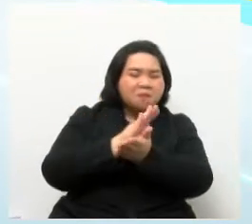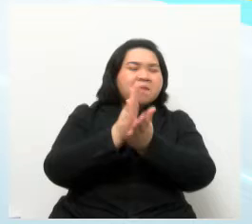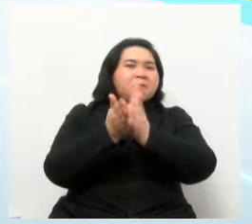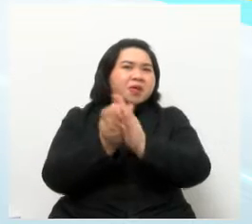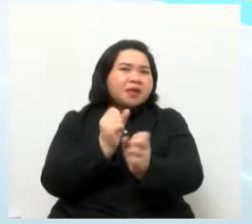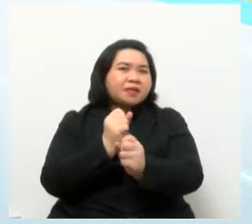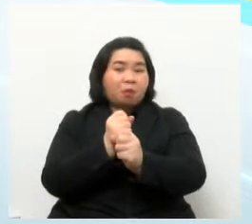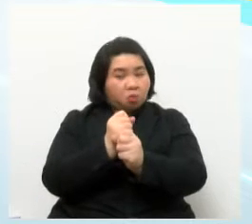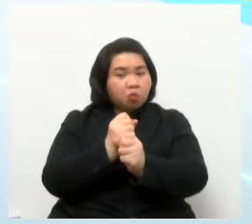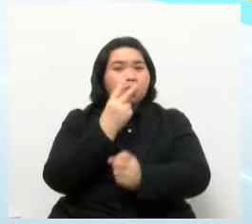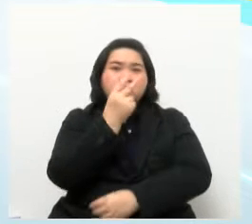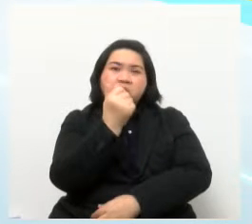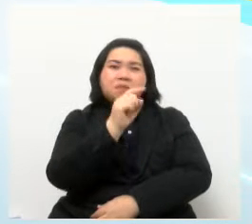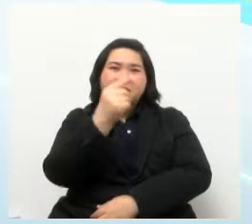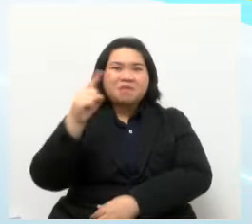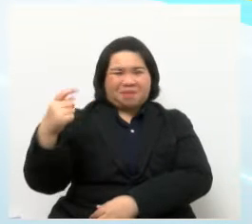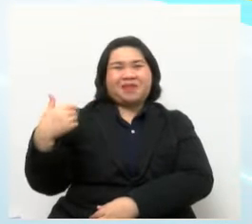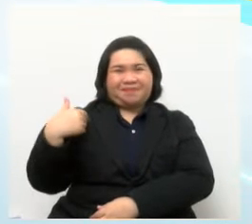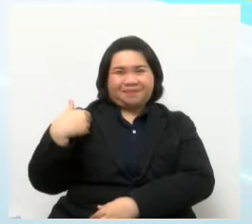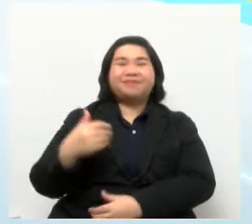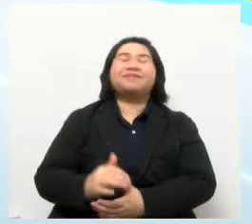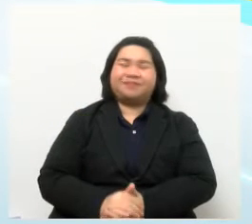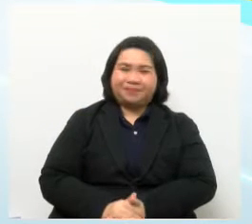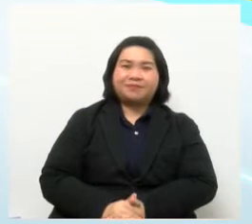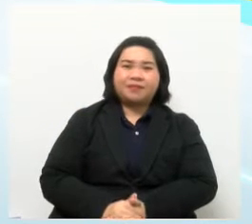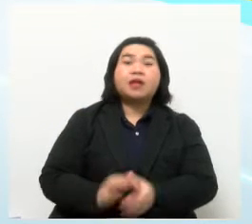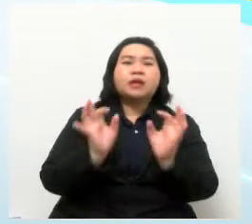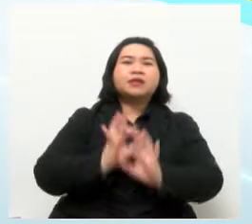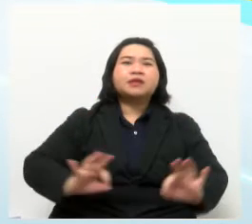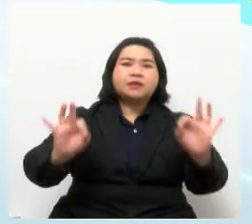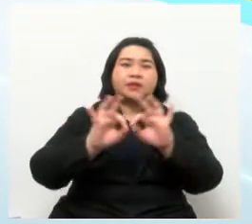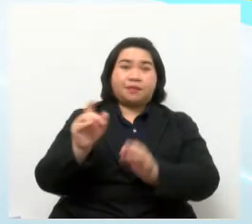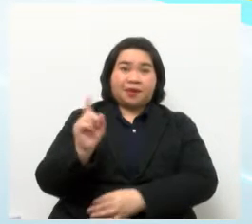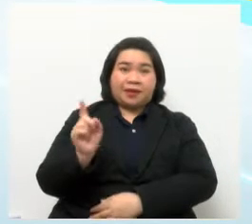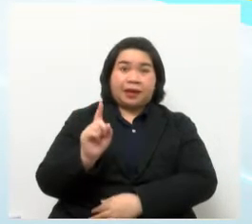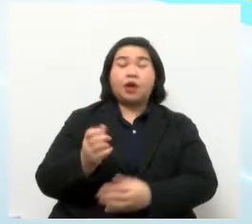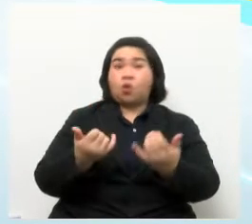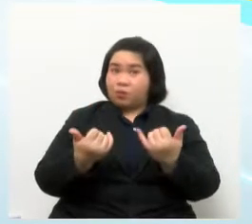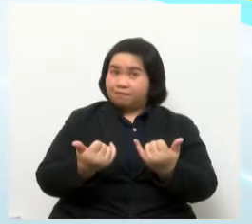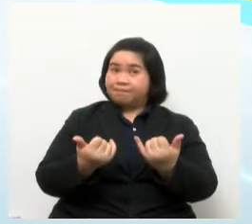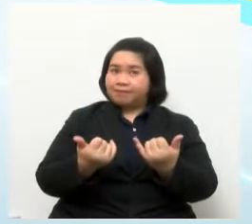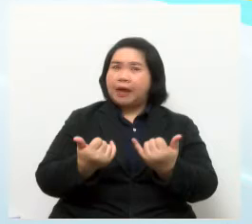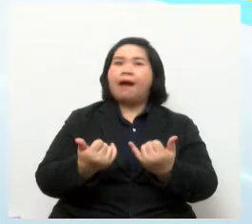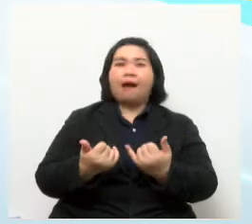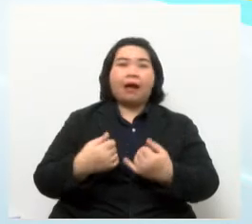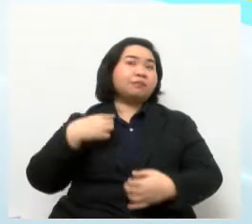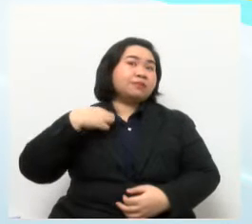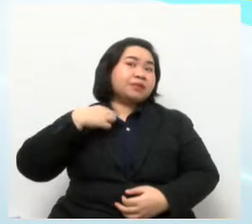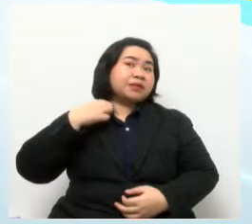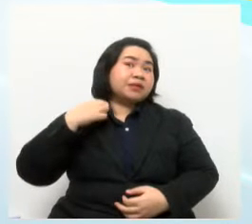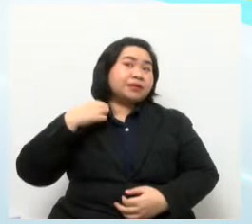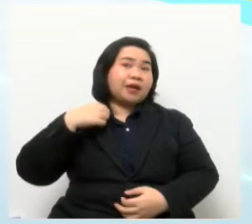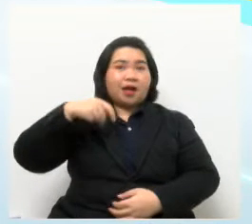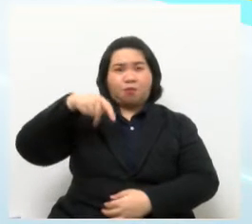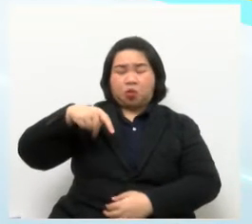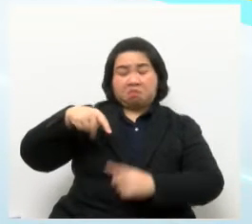ความหลากหลายมากยิ่งขึ้นด้วยค่ะและที่สำคัญนะคะท่านผู้ชมคะวันนี้มาแน่นอนกับเสื้อของผู้เช้า